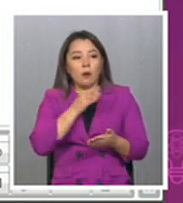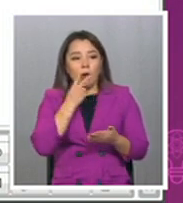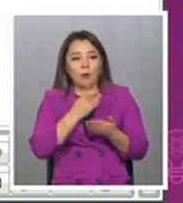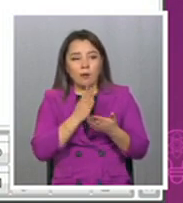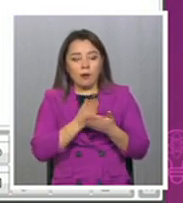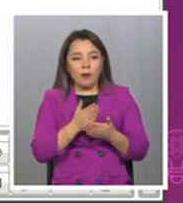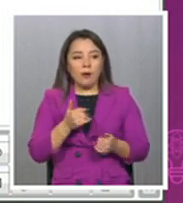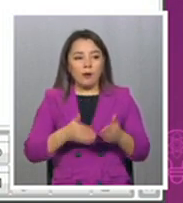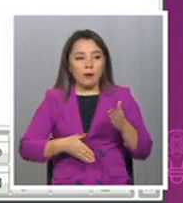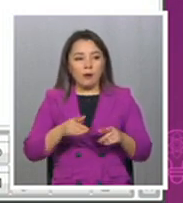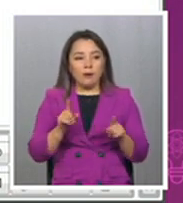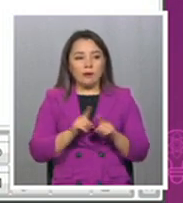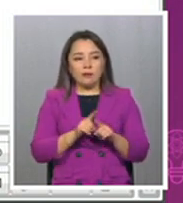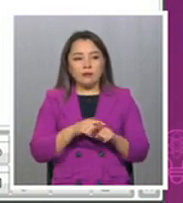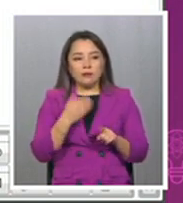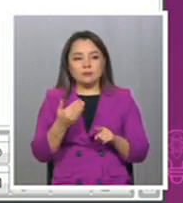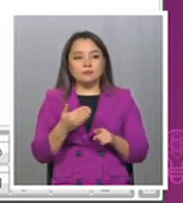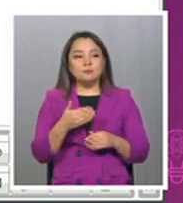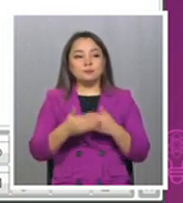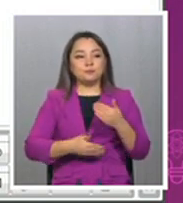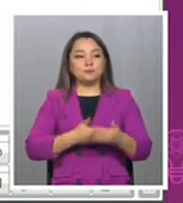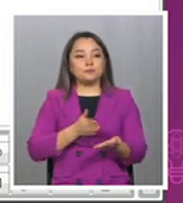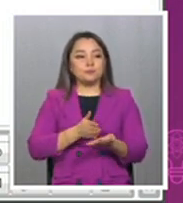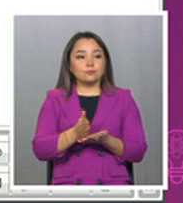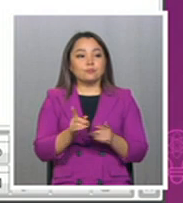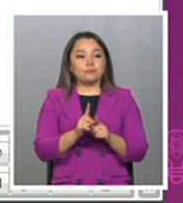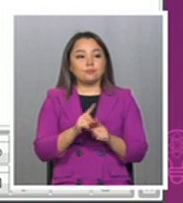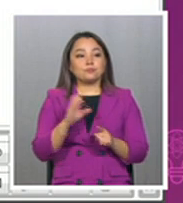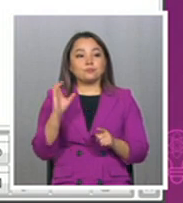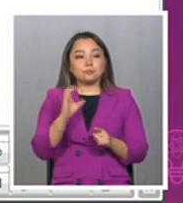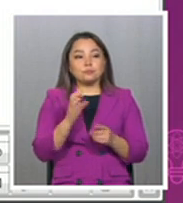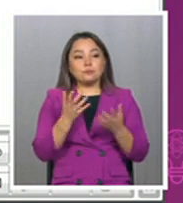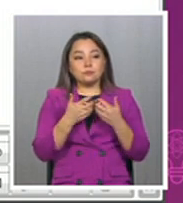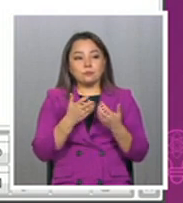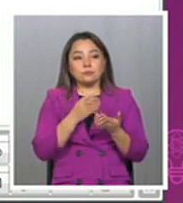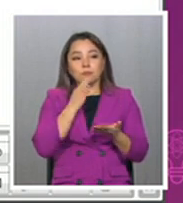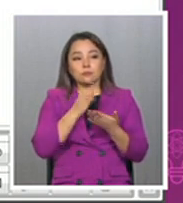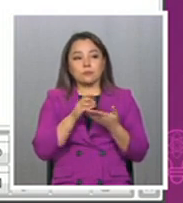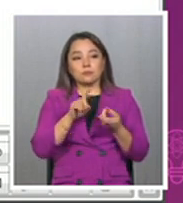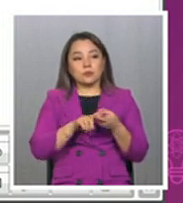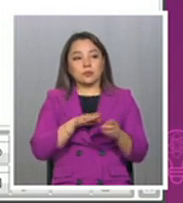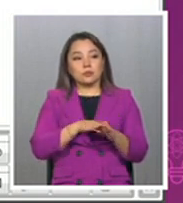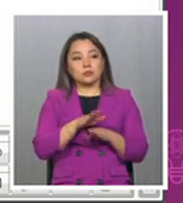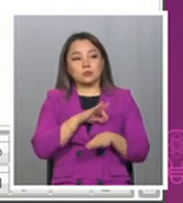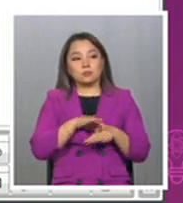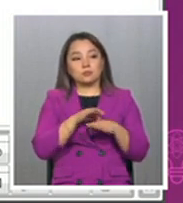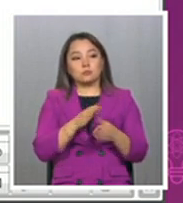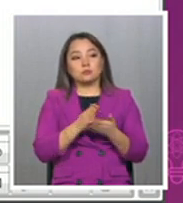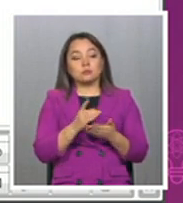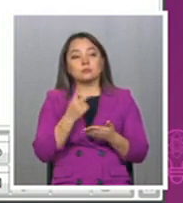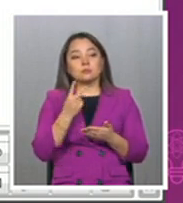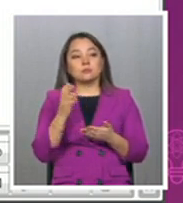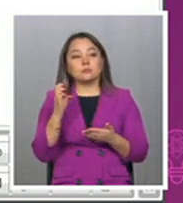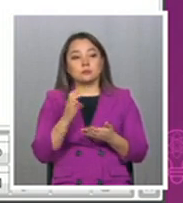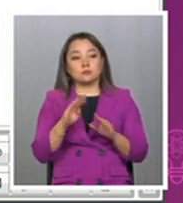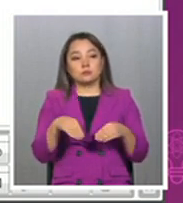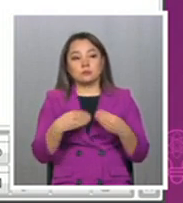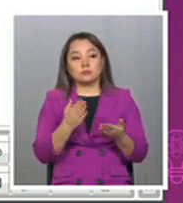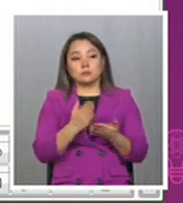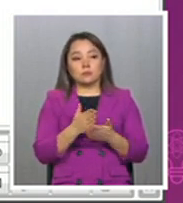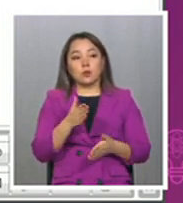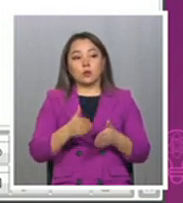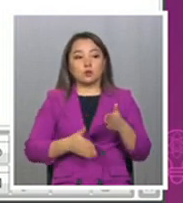сақшы роботтың алға қозғалуын секунд бойынша жүзеге асырайық. 2 секунд деп береміз, яғни сақшы